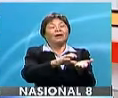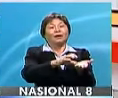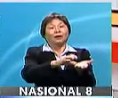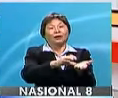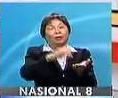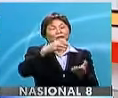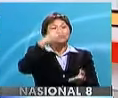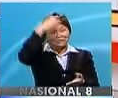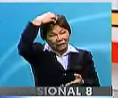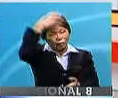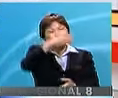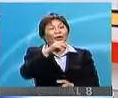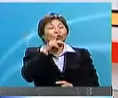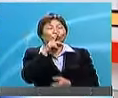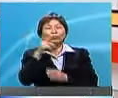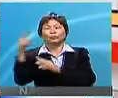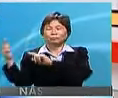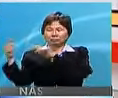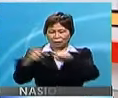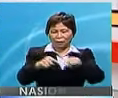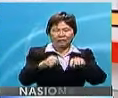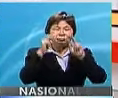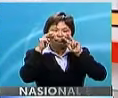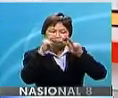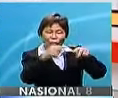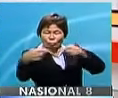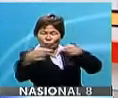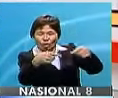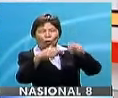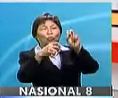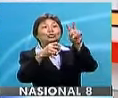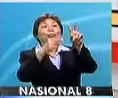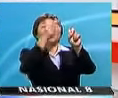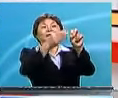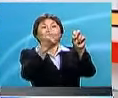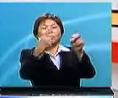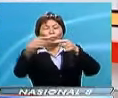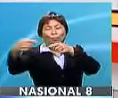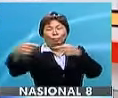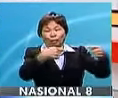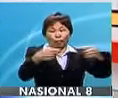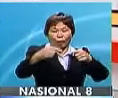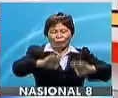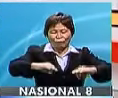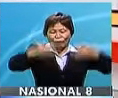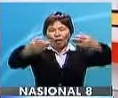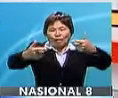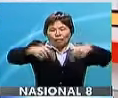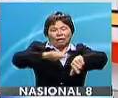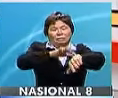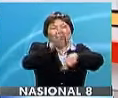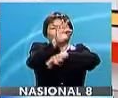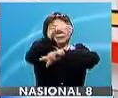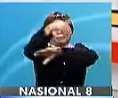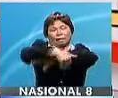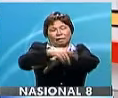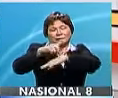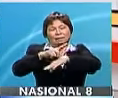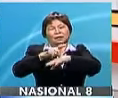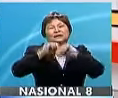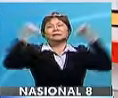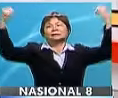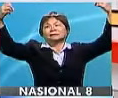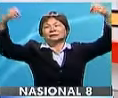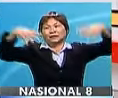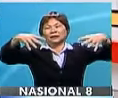turun menyaksikan perlawanan pada 12 Disember nanti. Pada tahun ini, perlawanan akhir akan berlangsung jam 9 malam di Stadium Shah